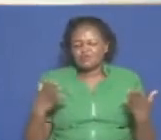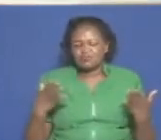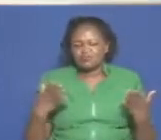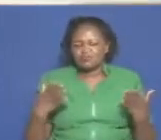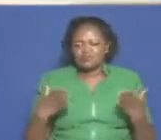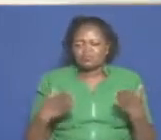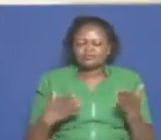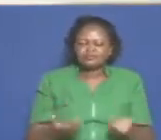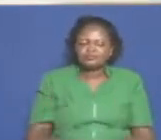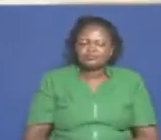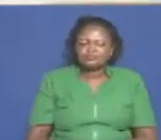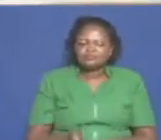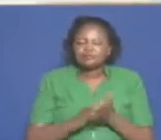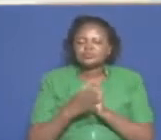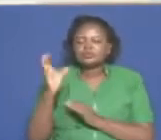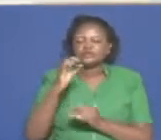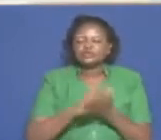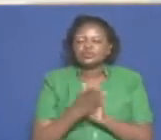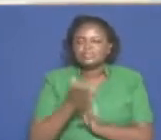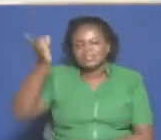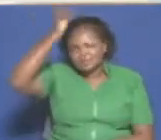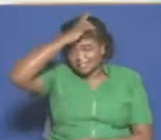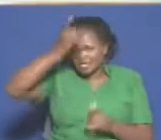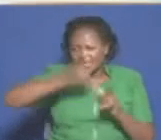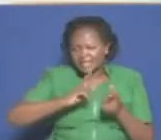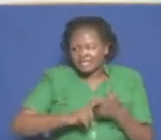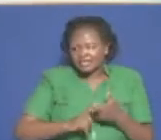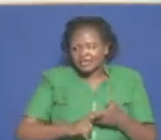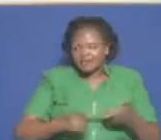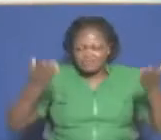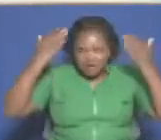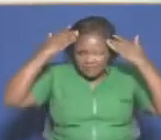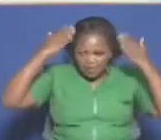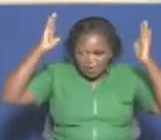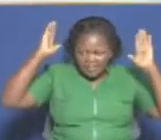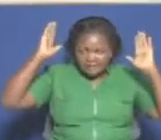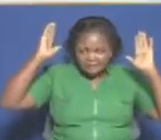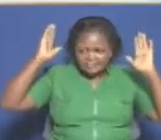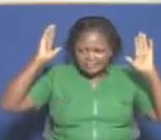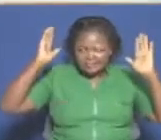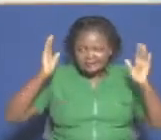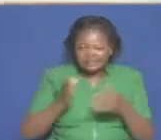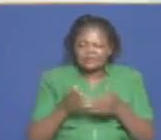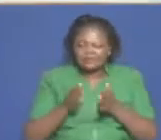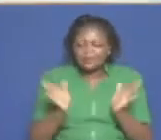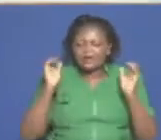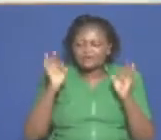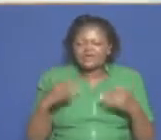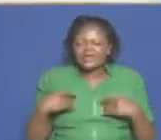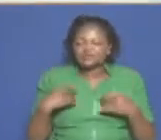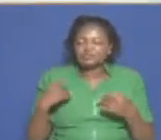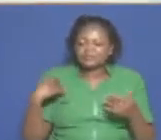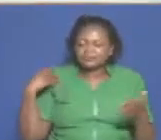shahada. Na muda, unajua kuna ile kinaitwa sensitization ya jamii. Kama tungekuwa na huu muda wote